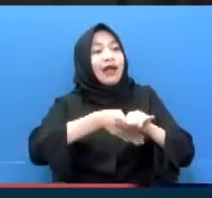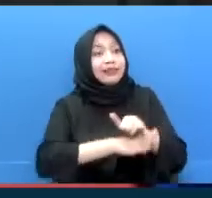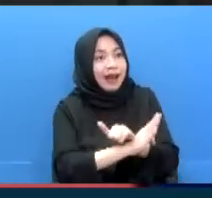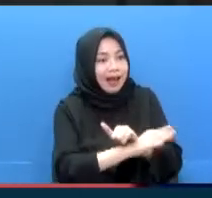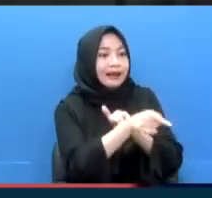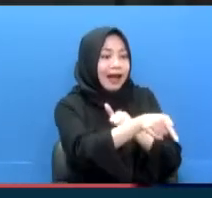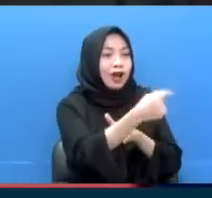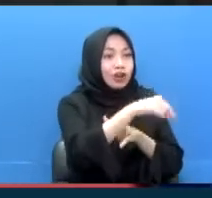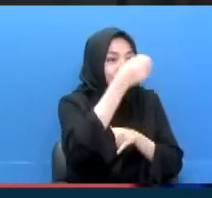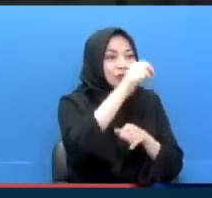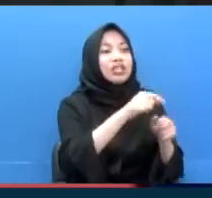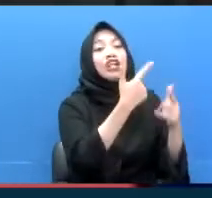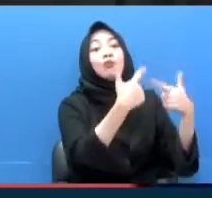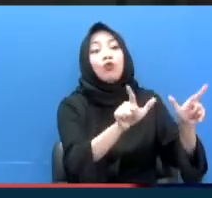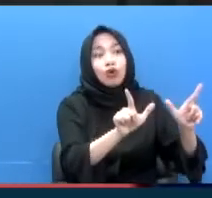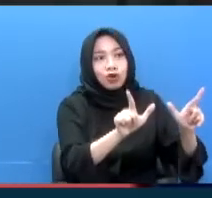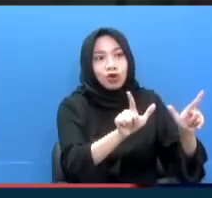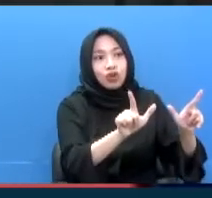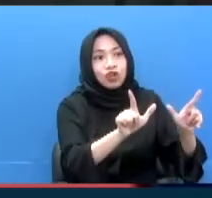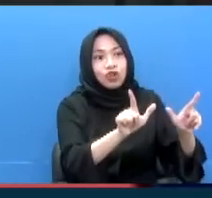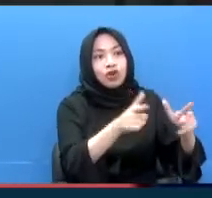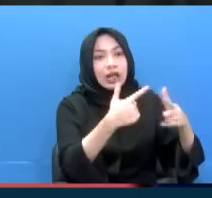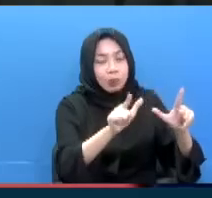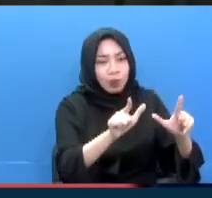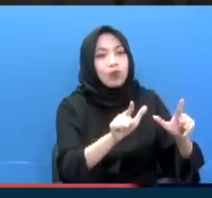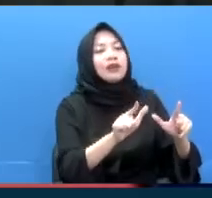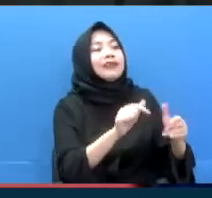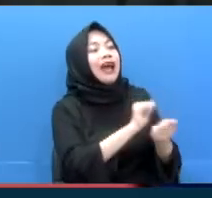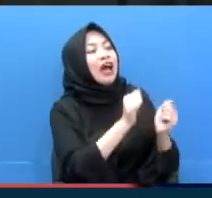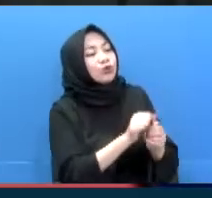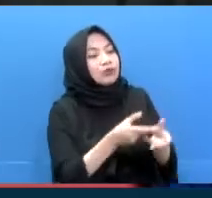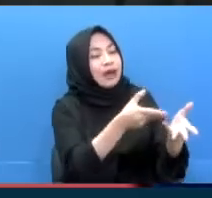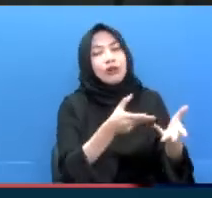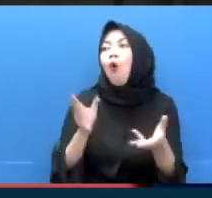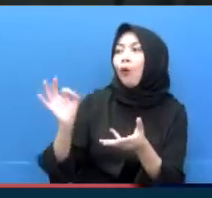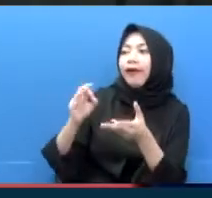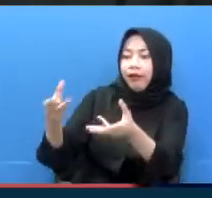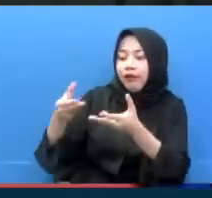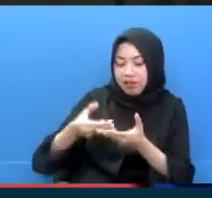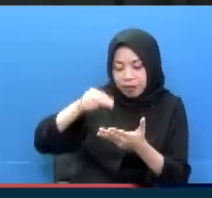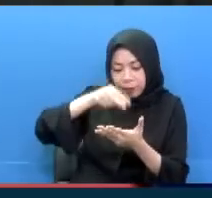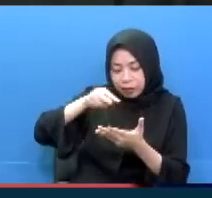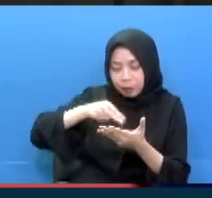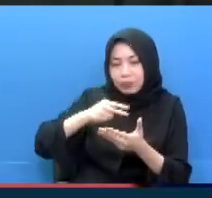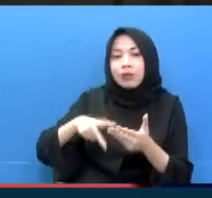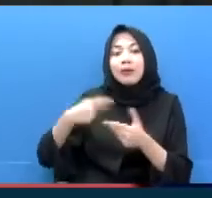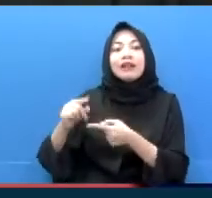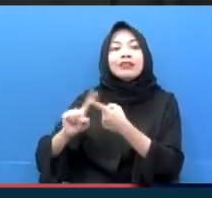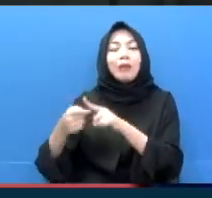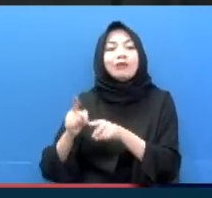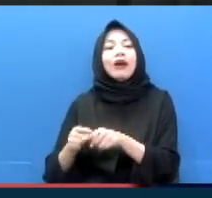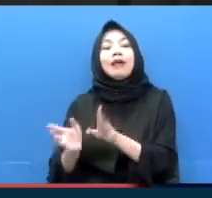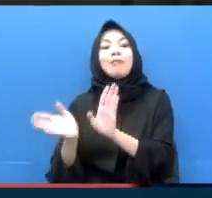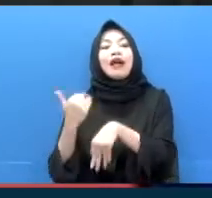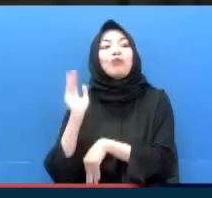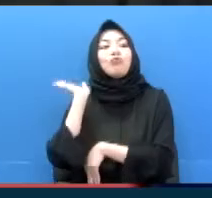libur tidak ada petugas di sana Mereka ingin mempelajari kasus kita dulu nah lalu rekan-rekan kembali ke Jakarta Wah baru